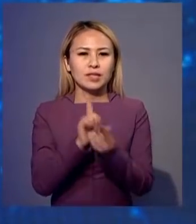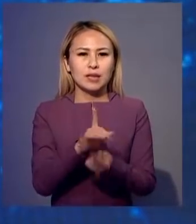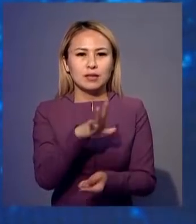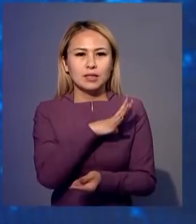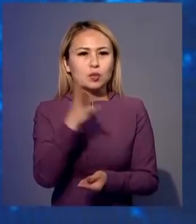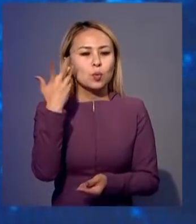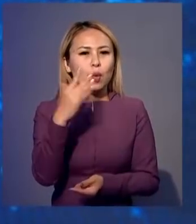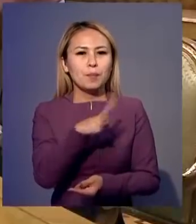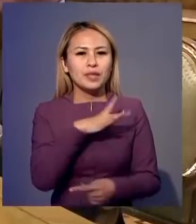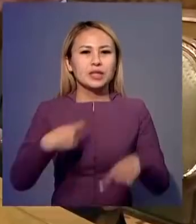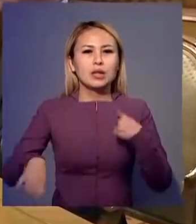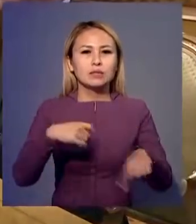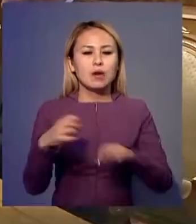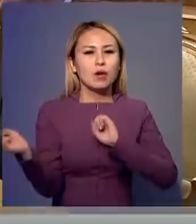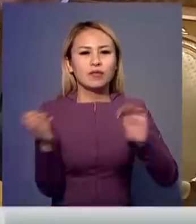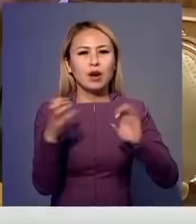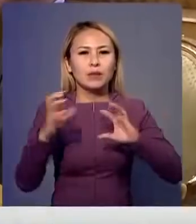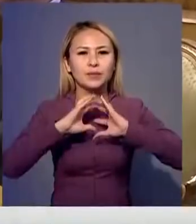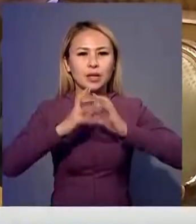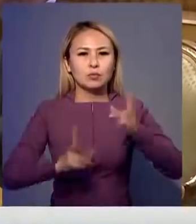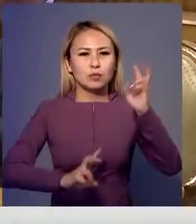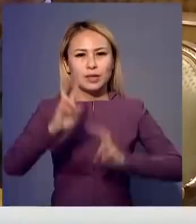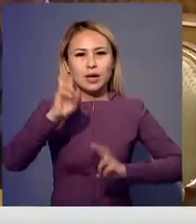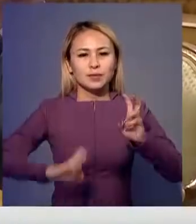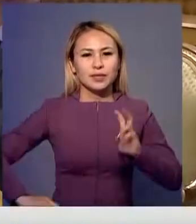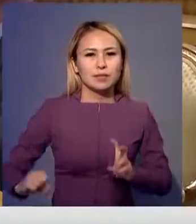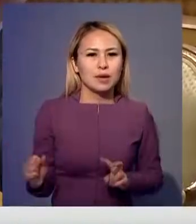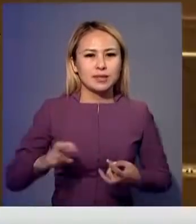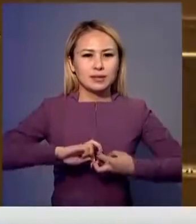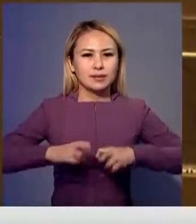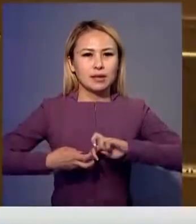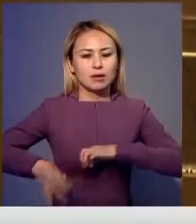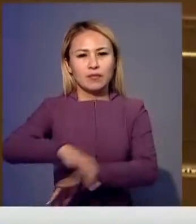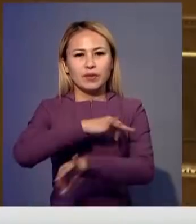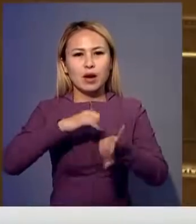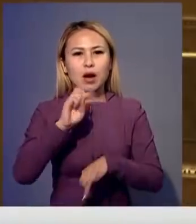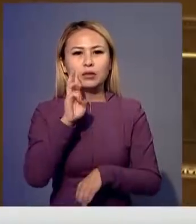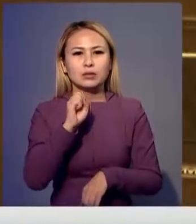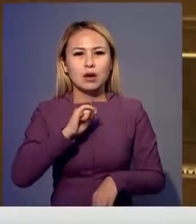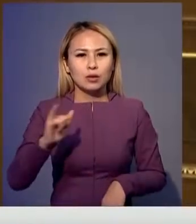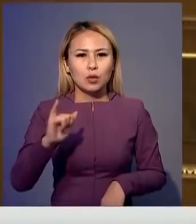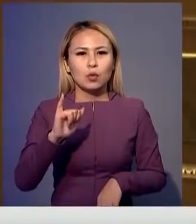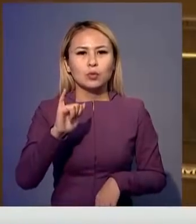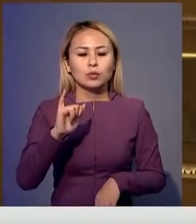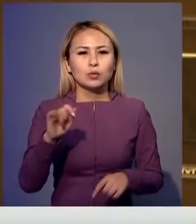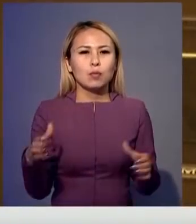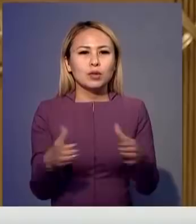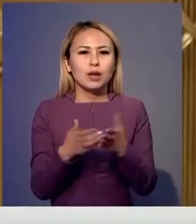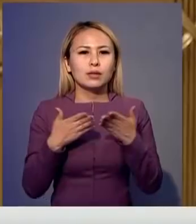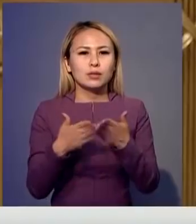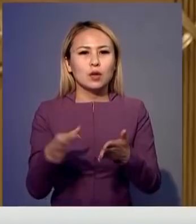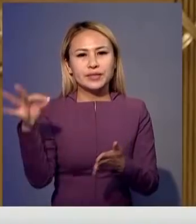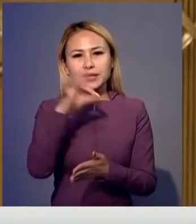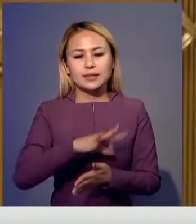қабылдады. Кездесуде тауар тасымалы саласындағы әлемдік кәсіпорынмен әріптестік мәселелері талқыланды. Әсіресе Ақтау және Құрық